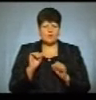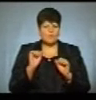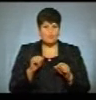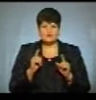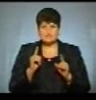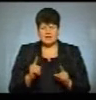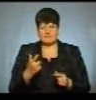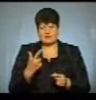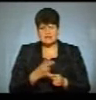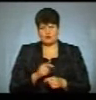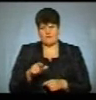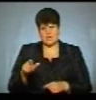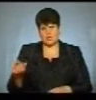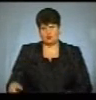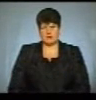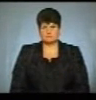навіть провакциновані люди.